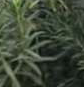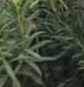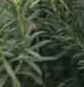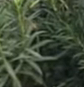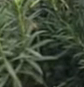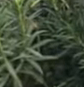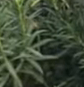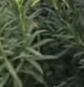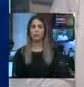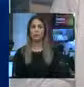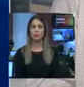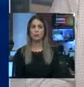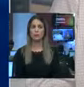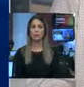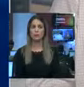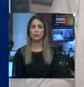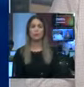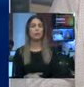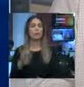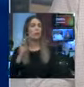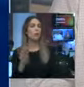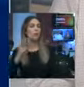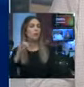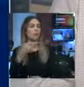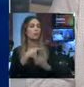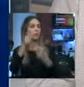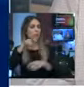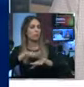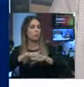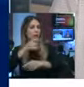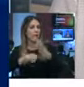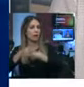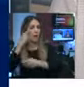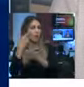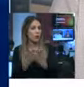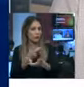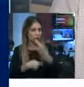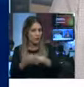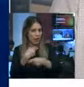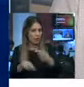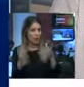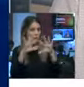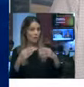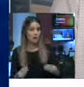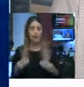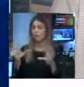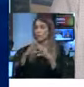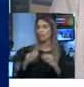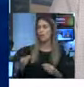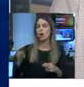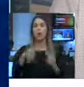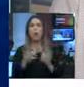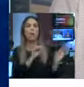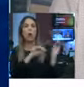שלא תמיד קורה. שלום מעוז, כלכלן ויועץ פיננסי, שלום לך. ערב טוב. כל העולם עובר לבנקאות דיגיטלית, מה